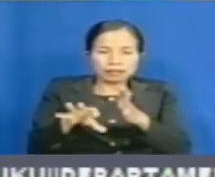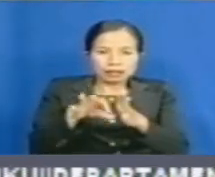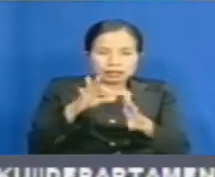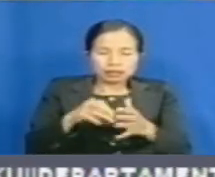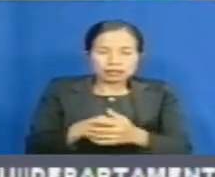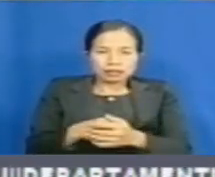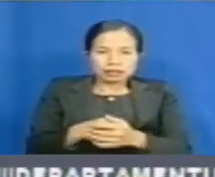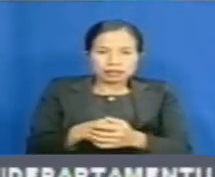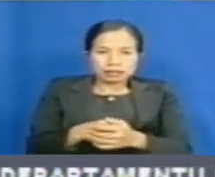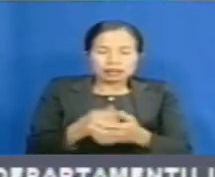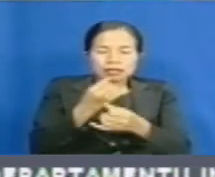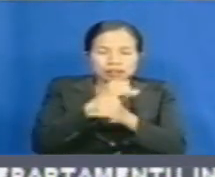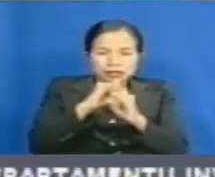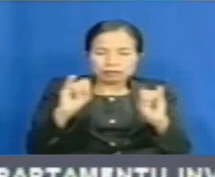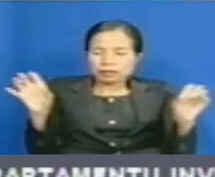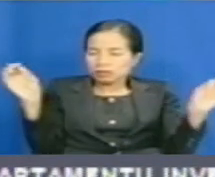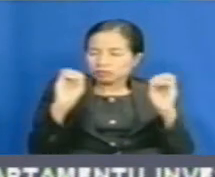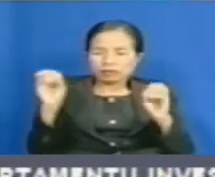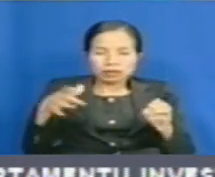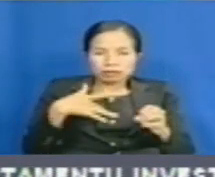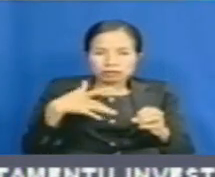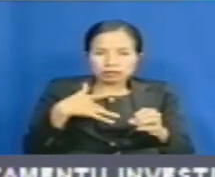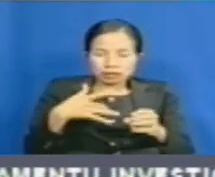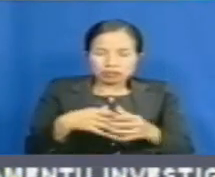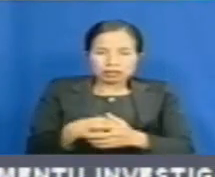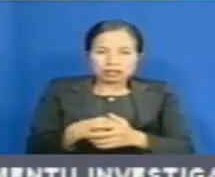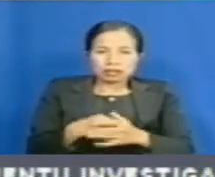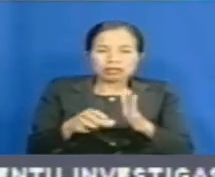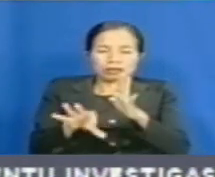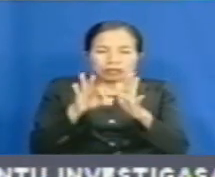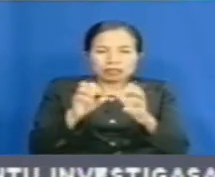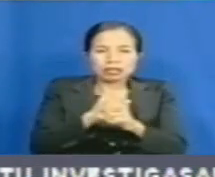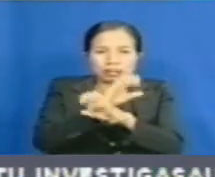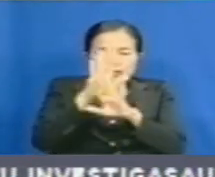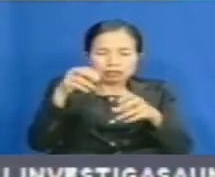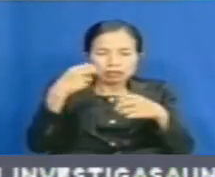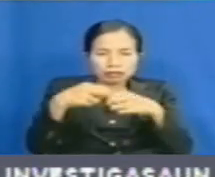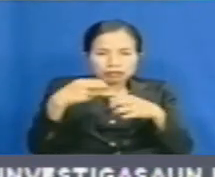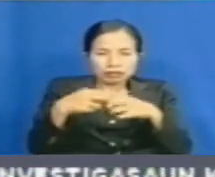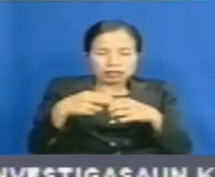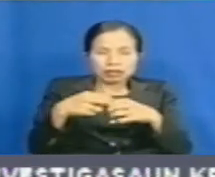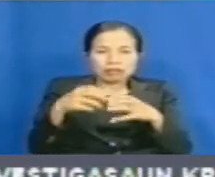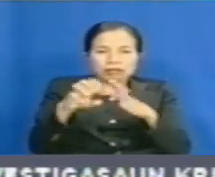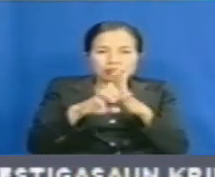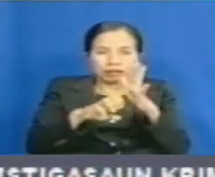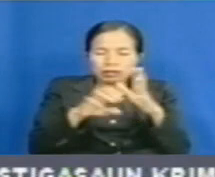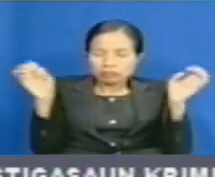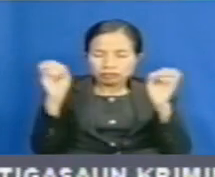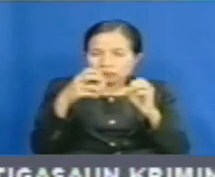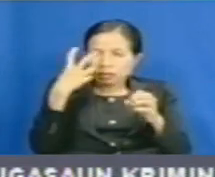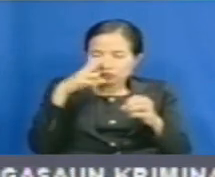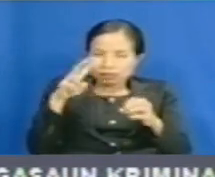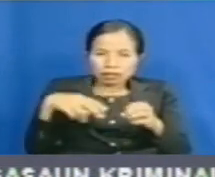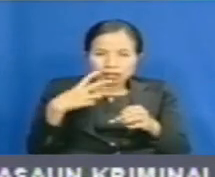ukunan dane amin nungka atu sinti dan kata hetan ukunan. Be halerik ba istaru nungka atu atau